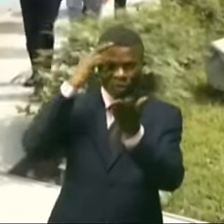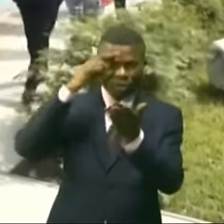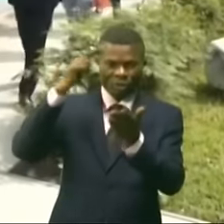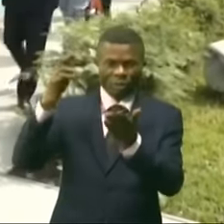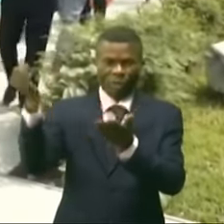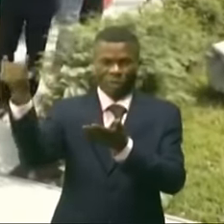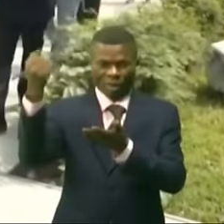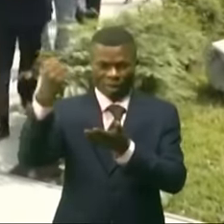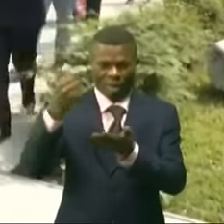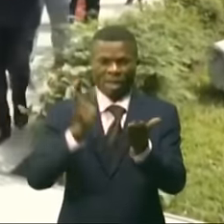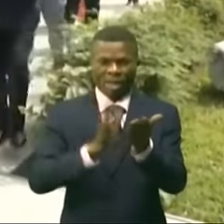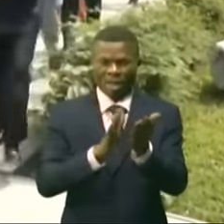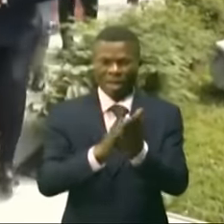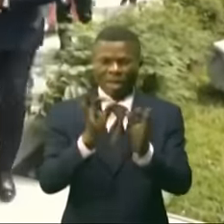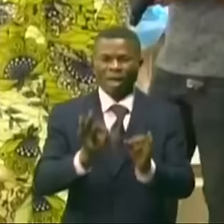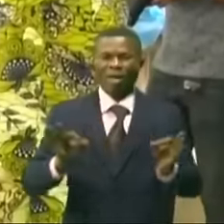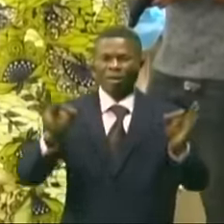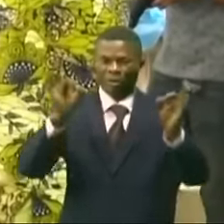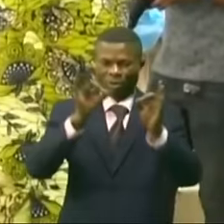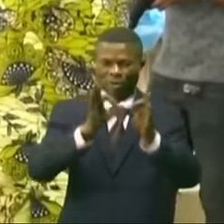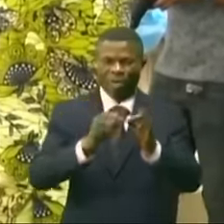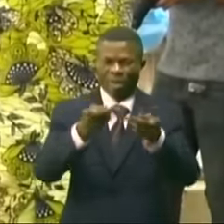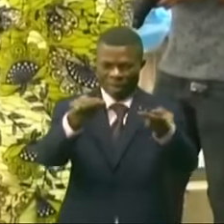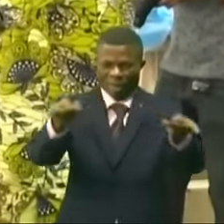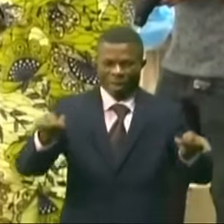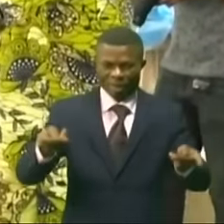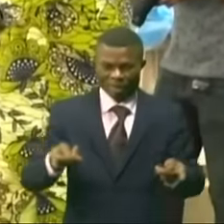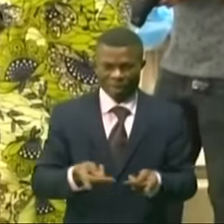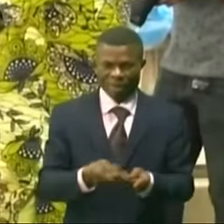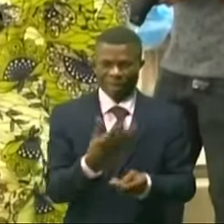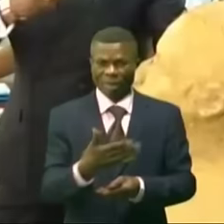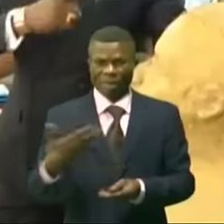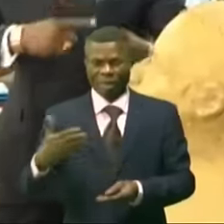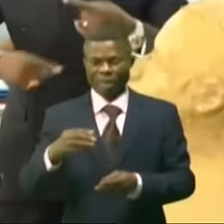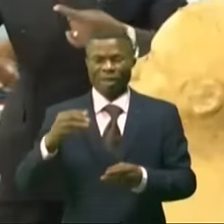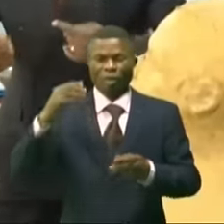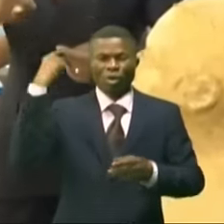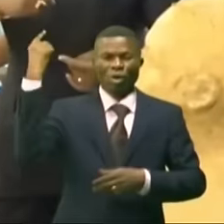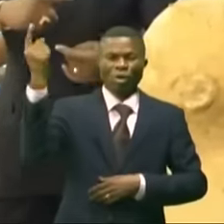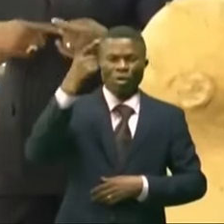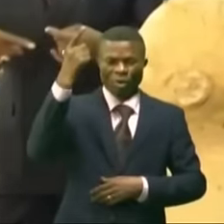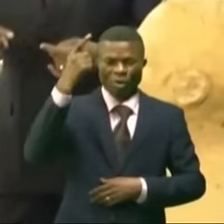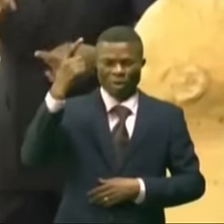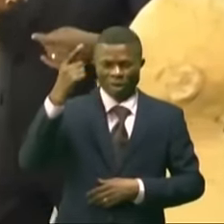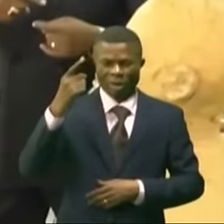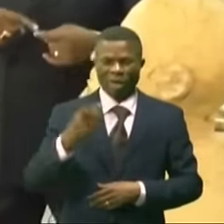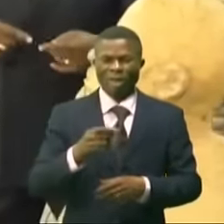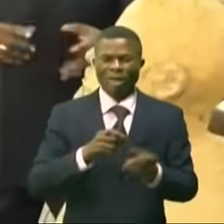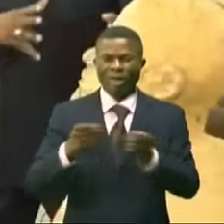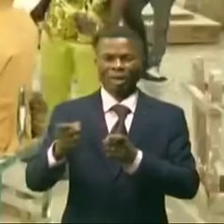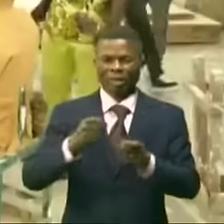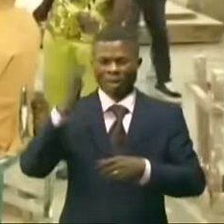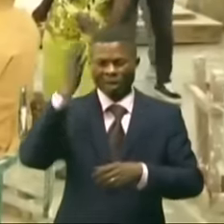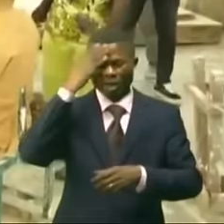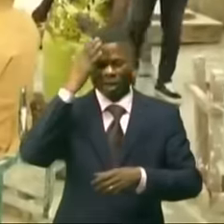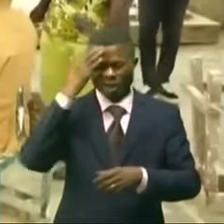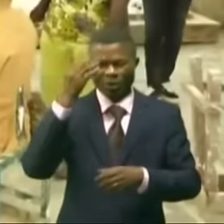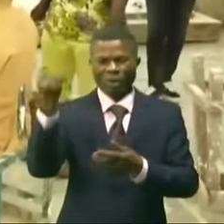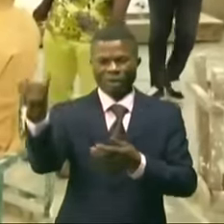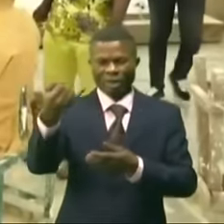cas d'école du genre d'environnement où les éléments de la nature sent trmell avec le savoirs